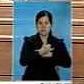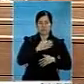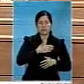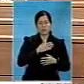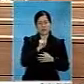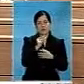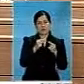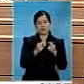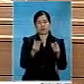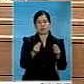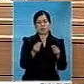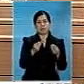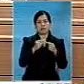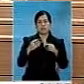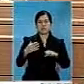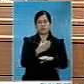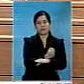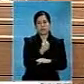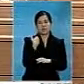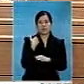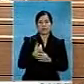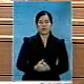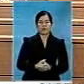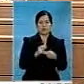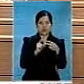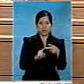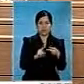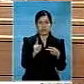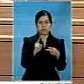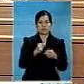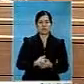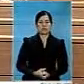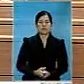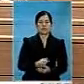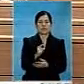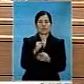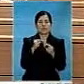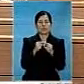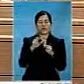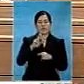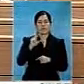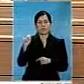นะครับเสียอาณาเขตกับสองทำให้ต้องให้รัฐสภา